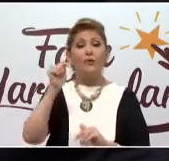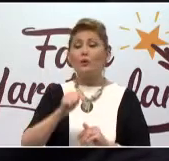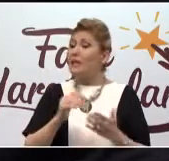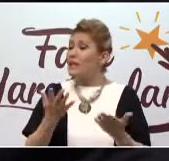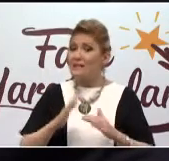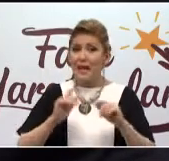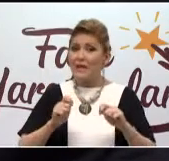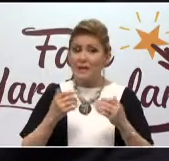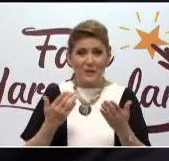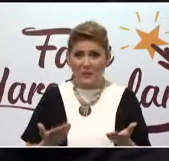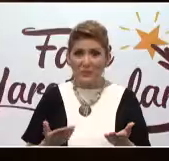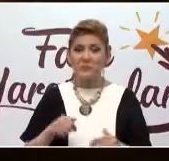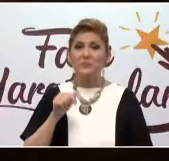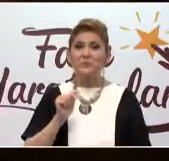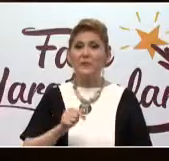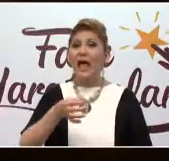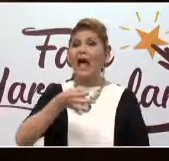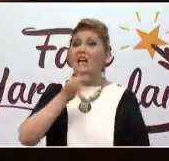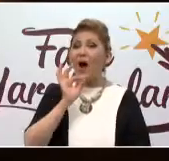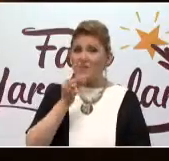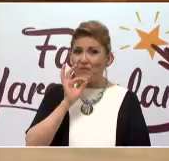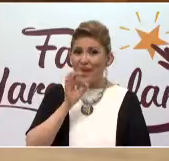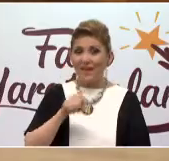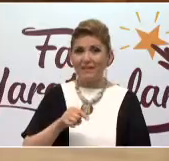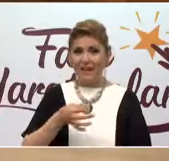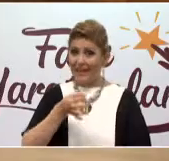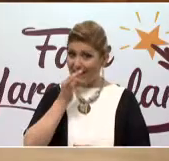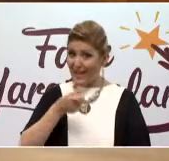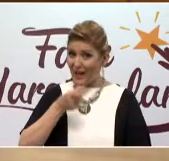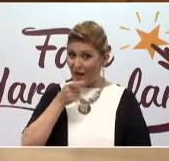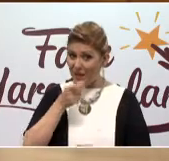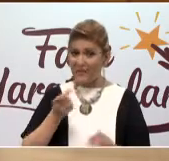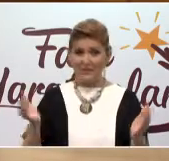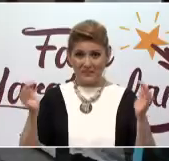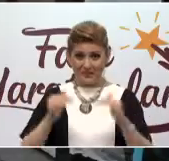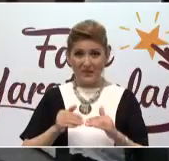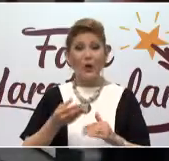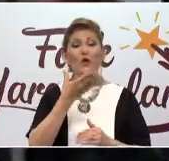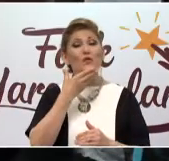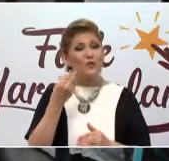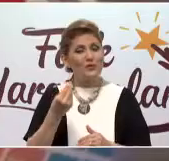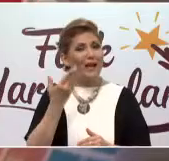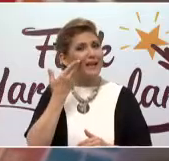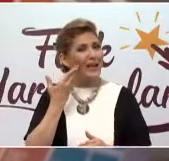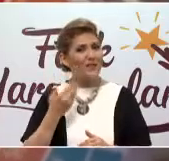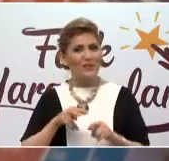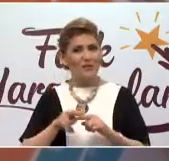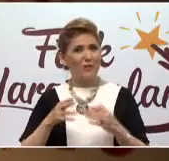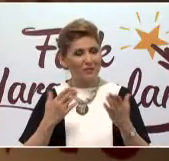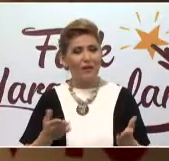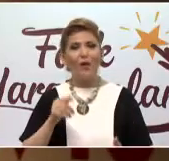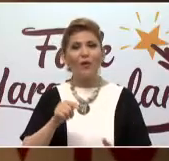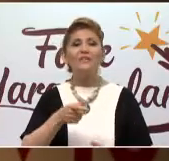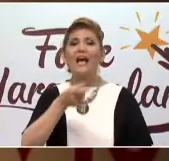nasıl yapabiliriz? Aslında bir kahveyle bir araya gelmek toplumsal zıtlıklarımız için güzel ve keyifli bir yoldu. O